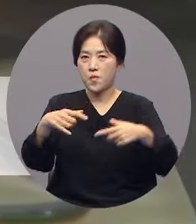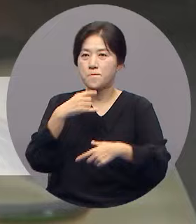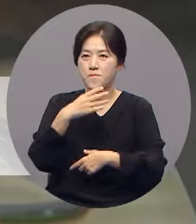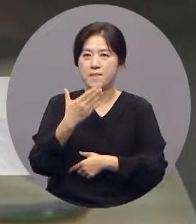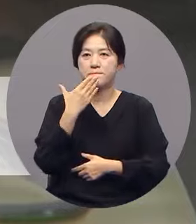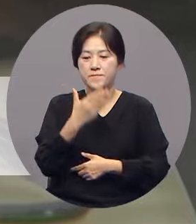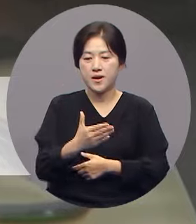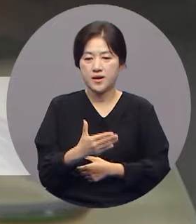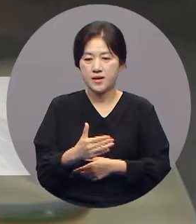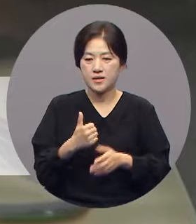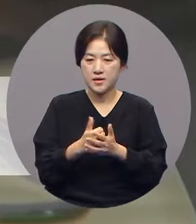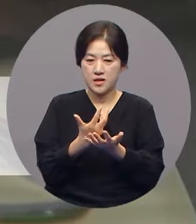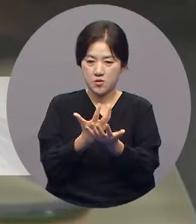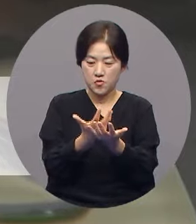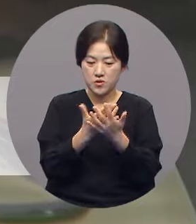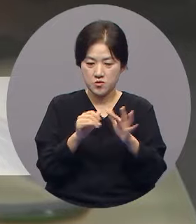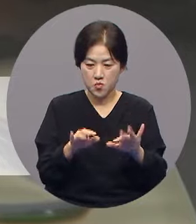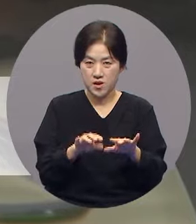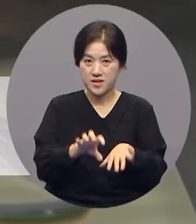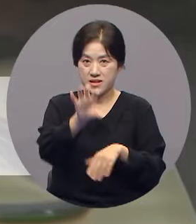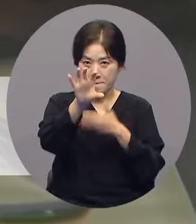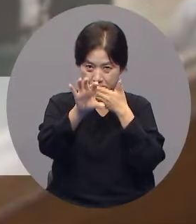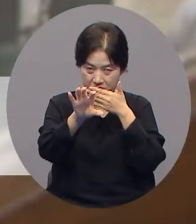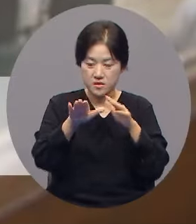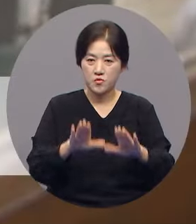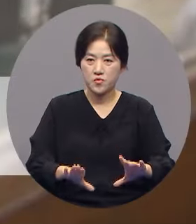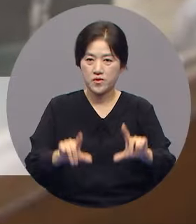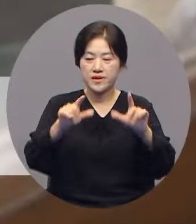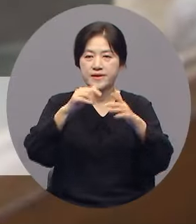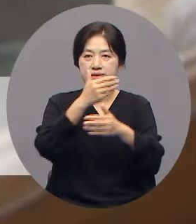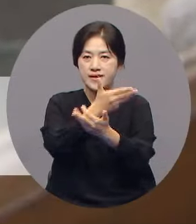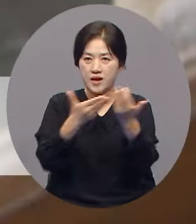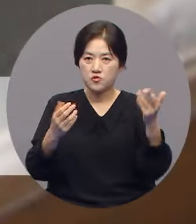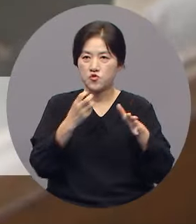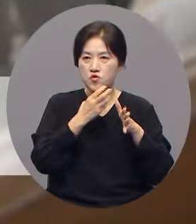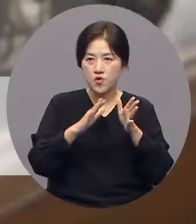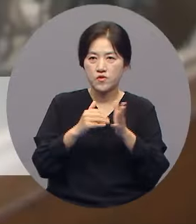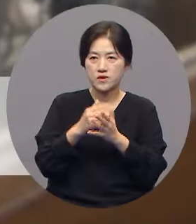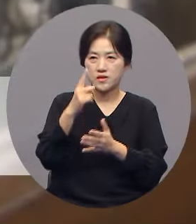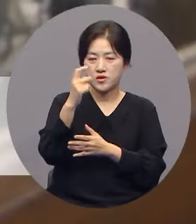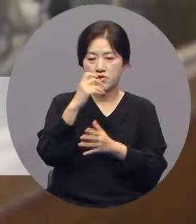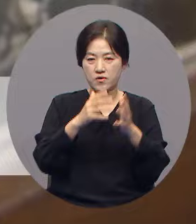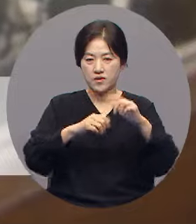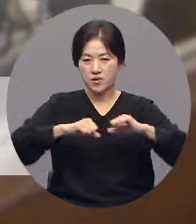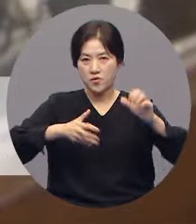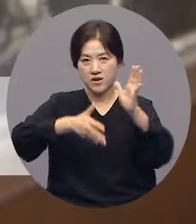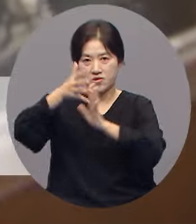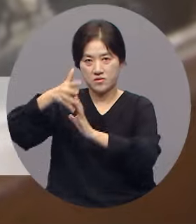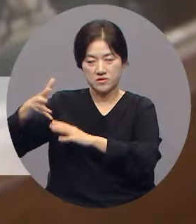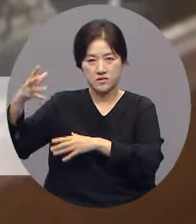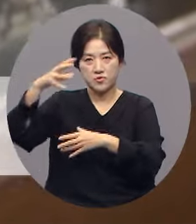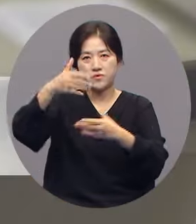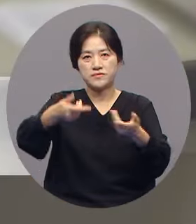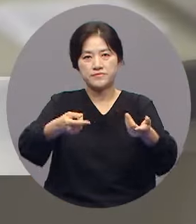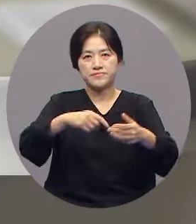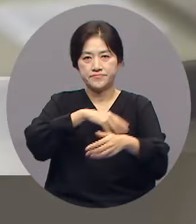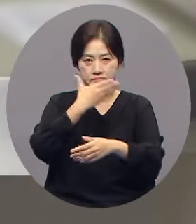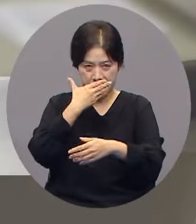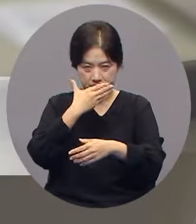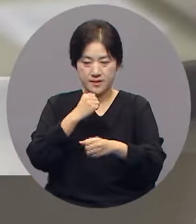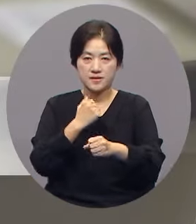있었던 수능 원서 온라인 작성을 올해는 강원과 경기 등 11개 광역 시도에서도 도입하고